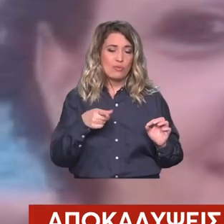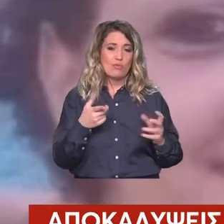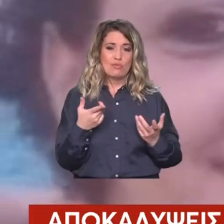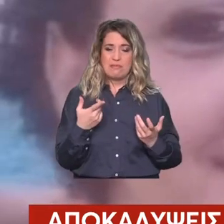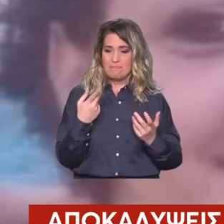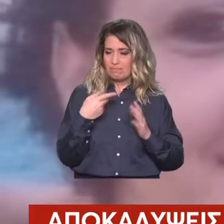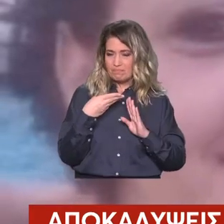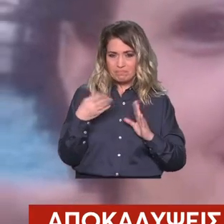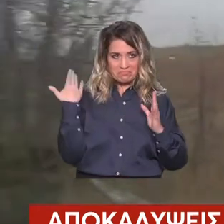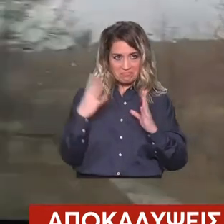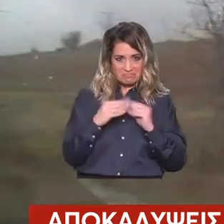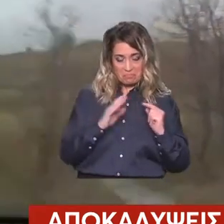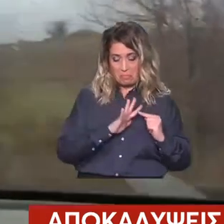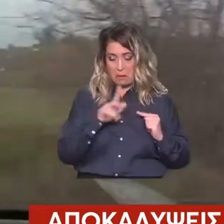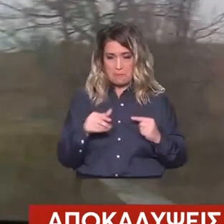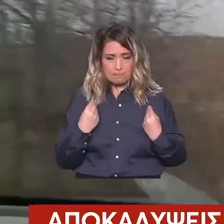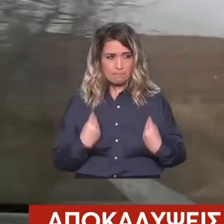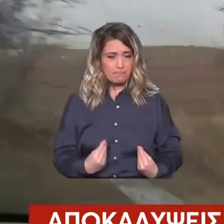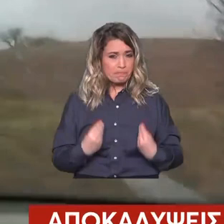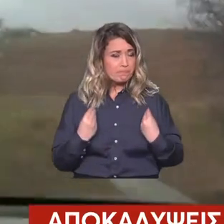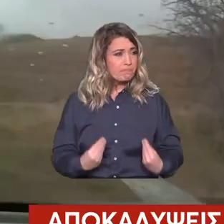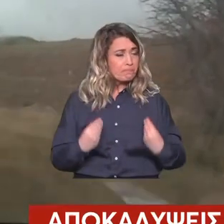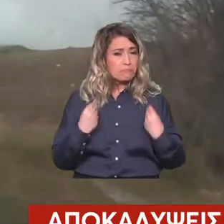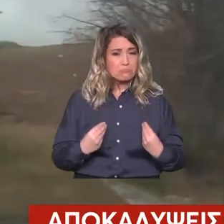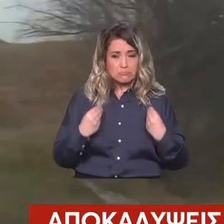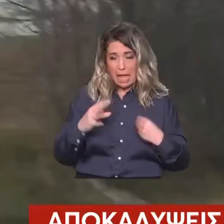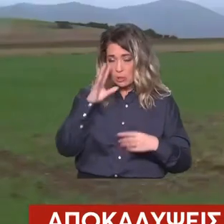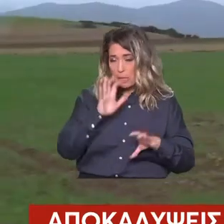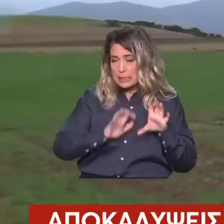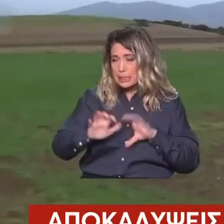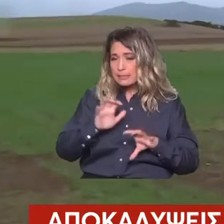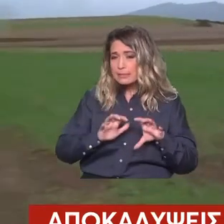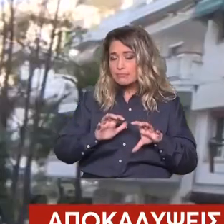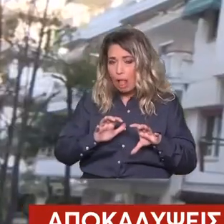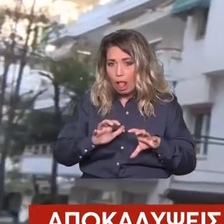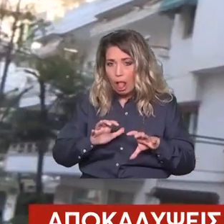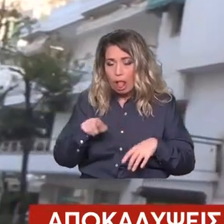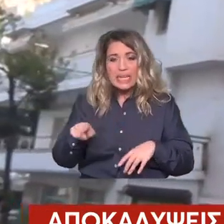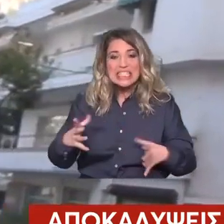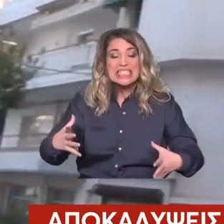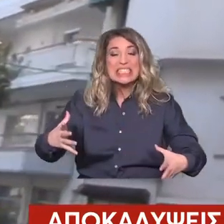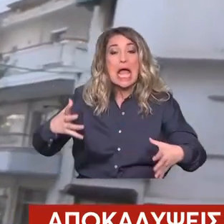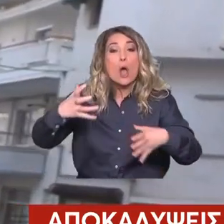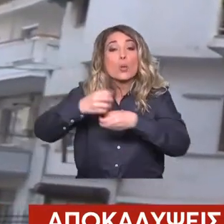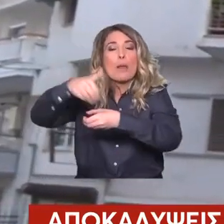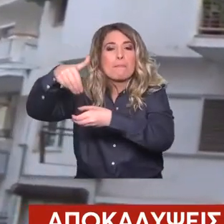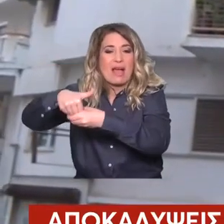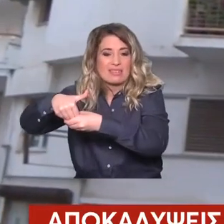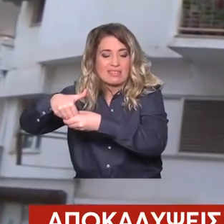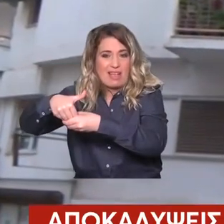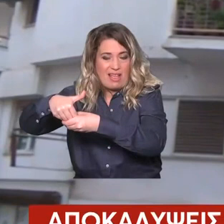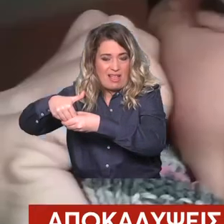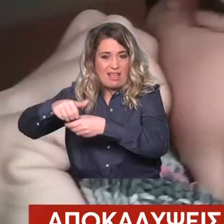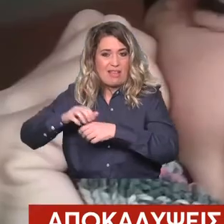των εξελίξεων να σοκάρουν. Στο σημείο που εντοπίστηκε η σωρός του θύματος μέσα σε ένα σάκο, στη γειτονιά που ζούσε η γυναίκα